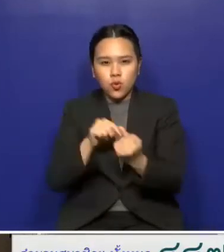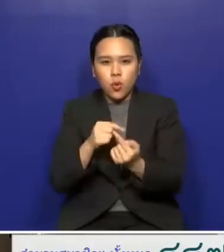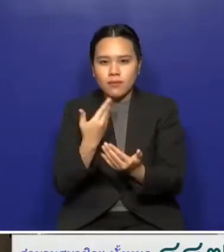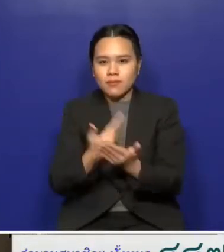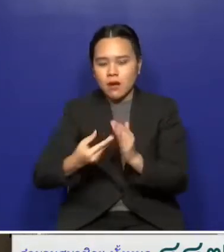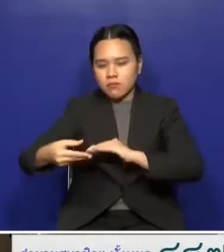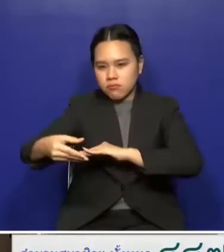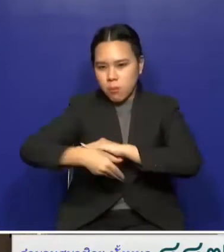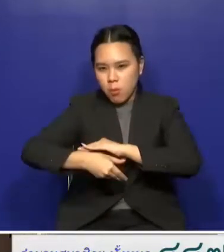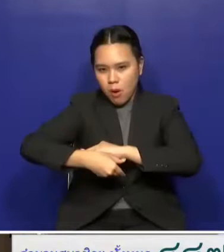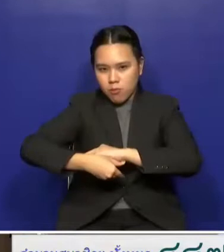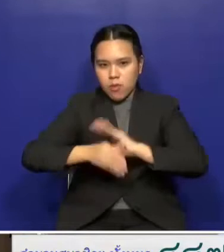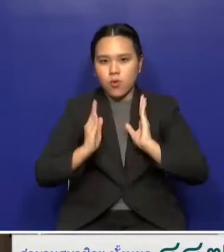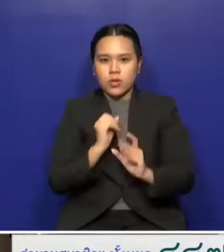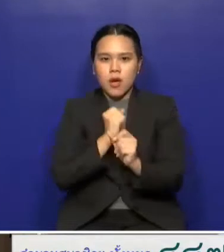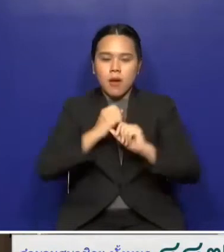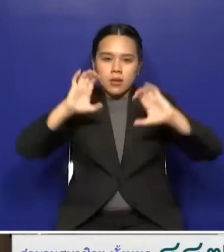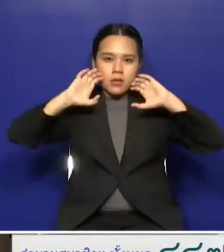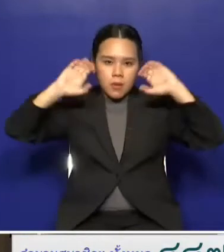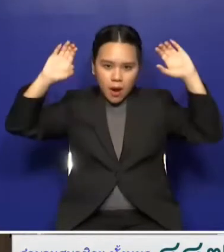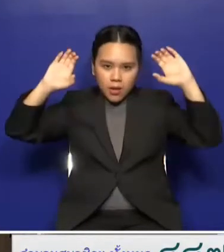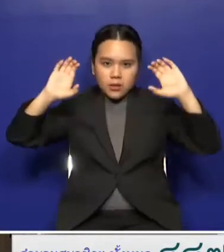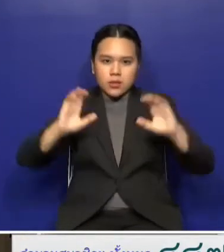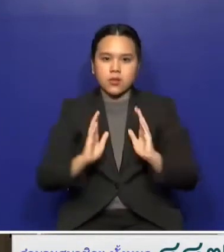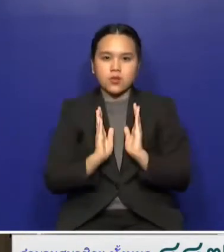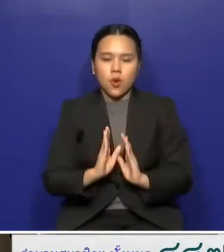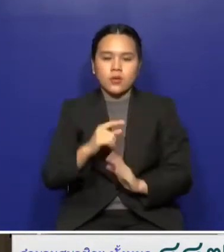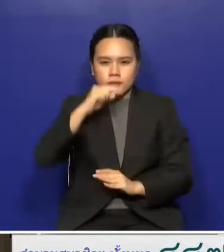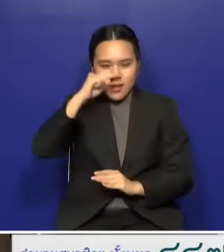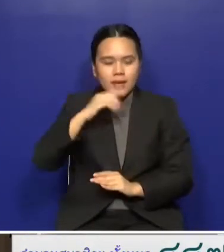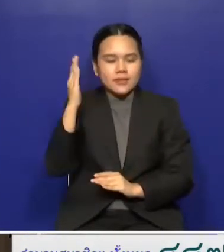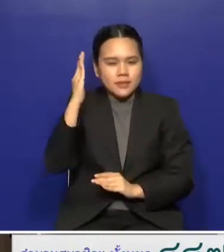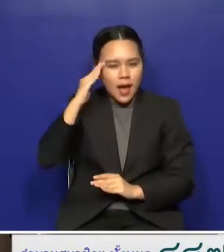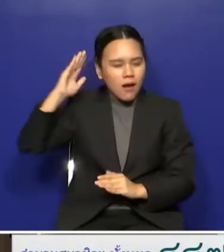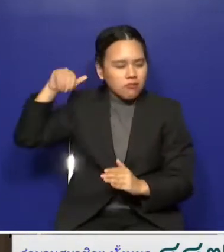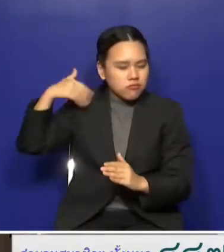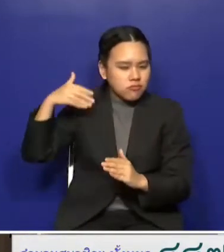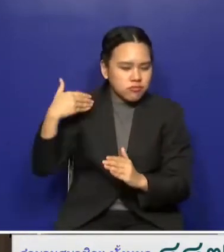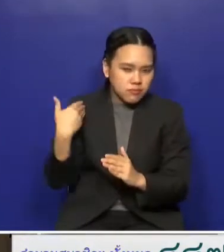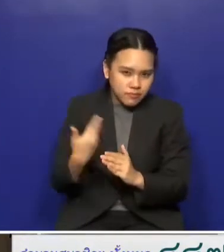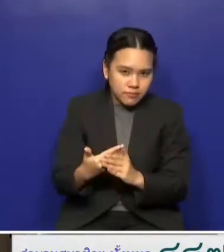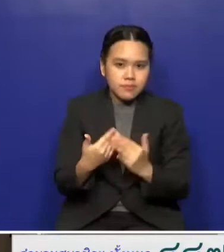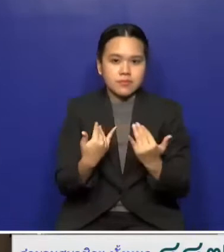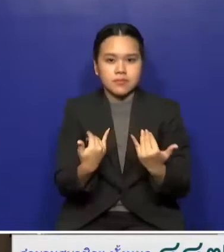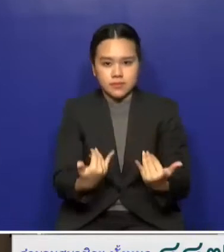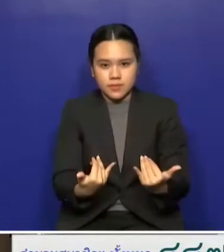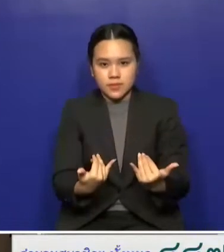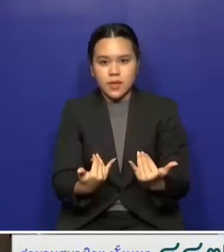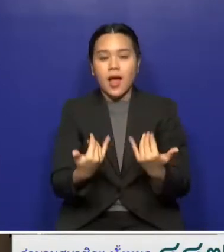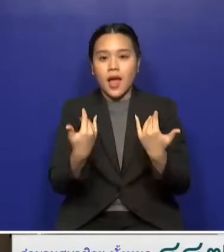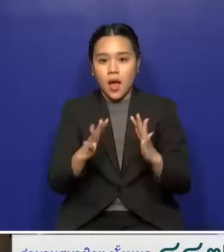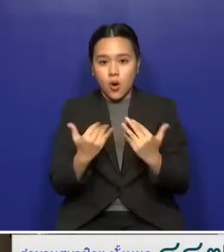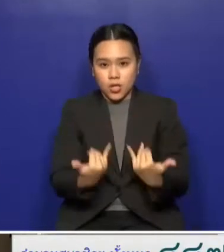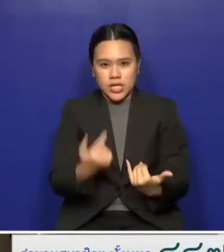ที่รัฐเป็นสิ่งที่เราคนไทยได้ยินมาช้านานและนี่เป็นสิ่งแรกที่รัฐบาลต้องรีบด